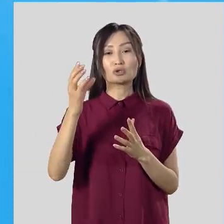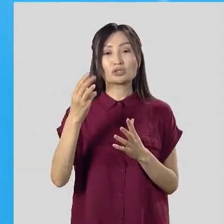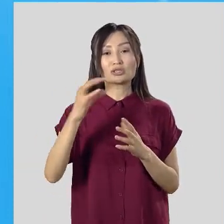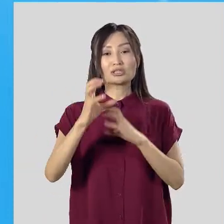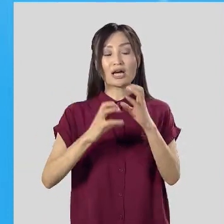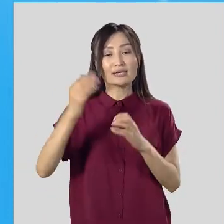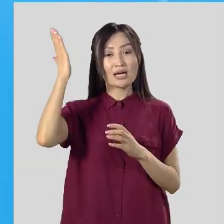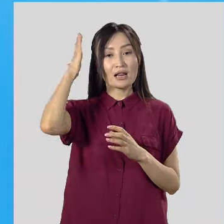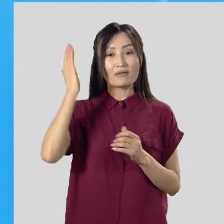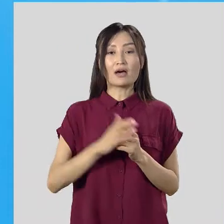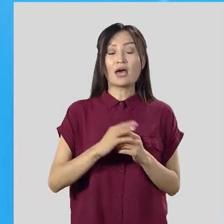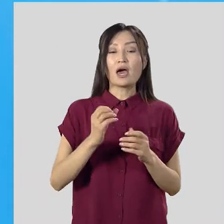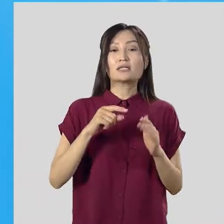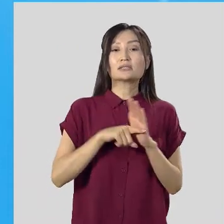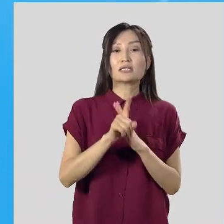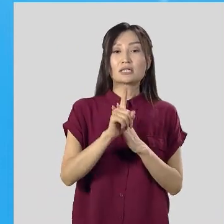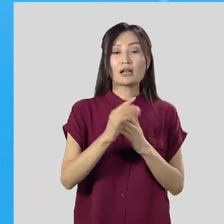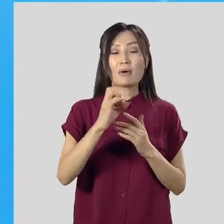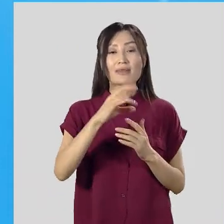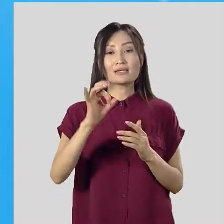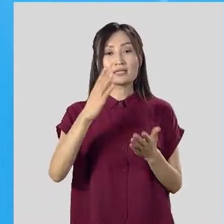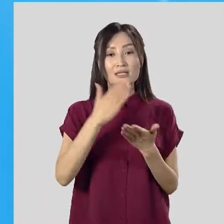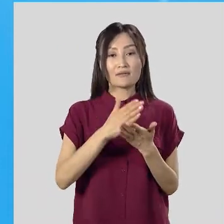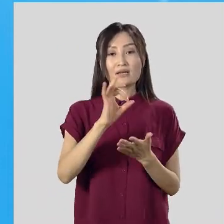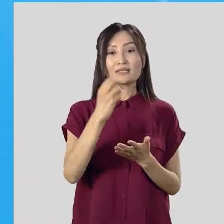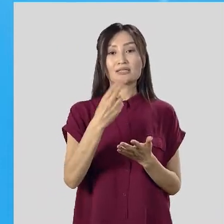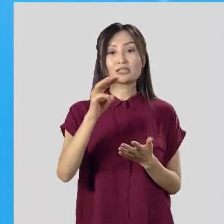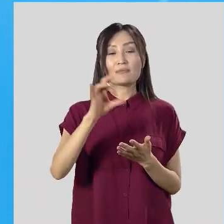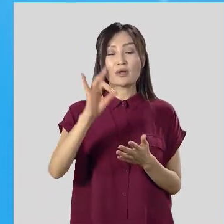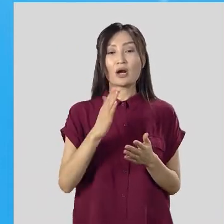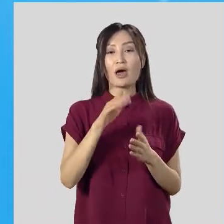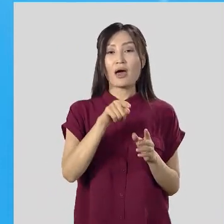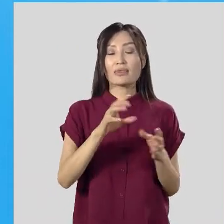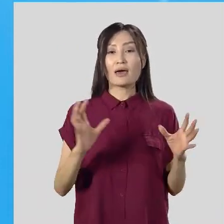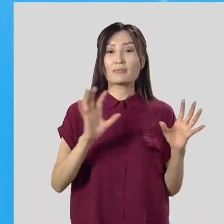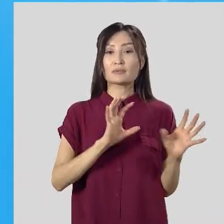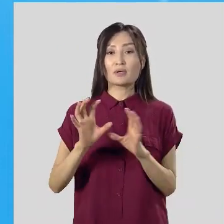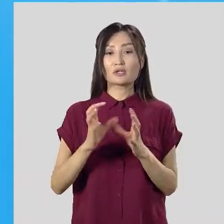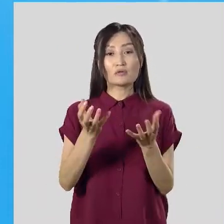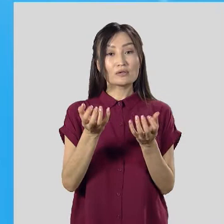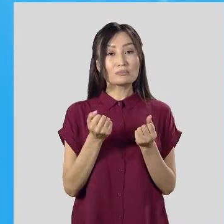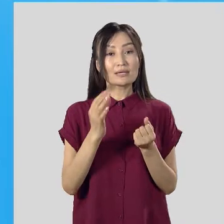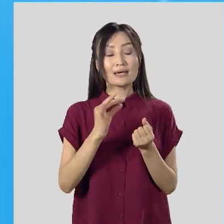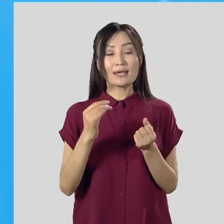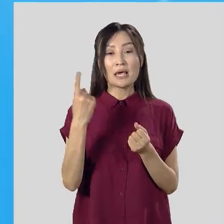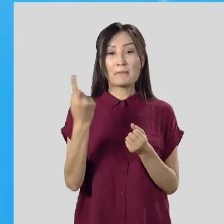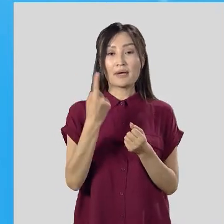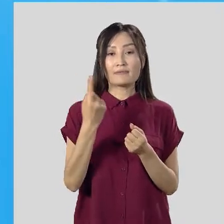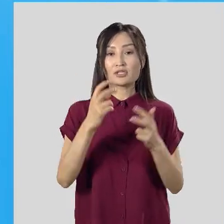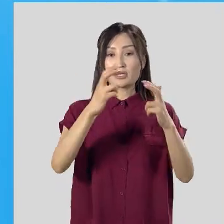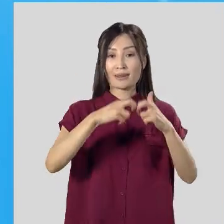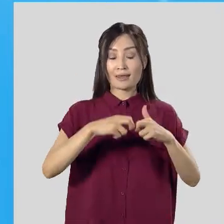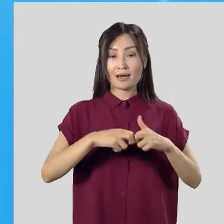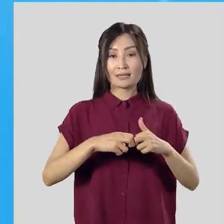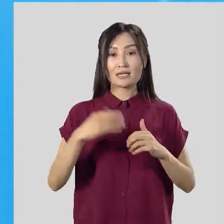Начальной частью анализатора являются рецепторы. Они обеспечивают восприятие и первичный